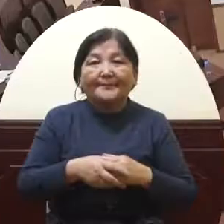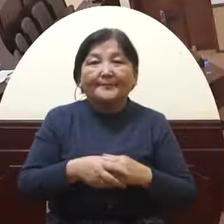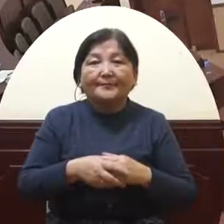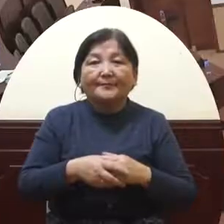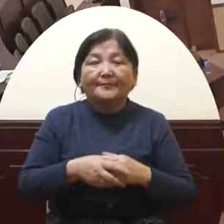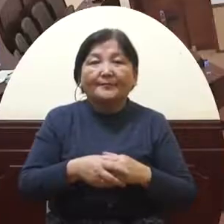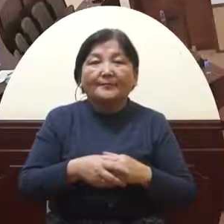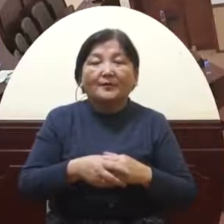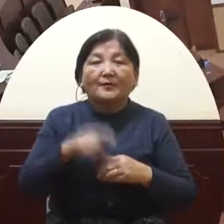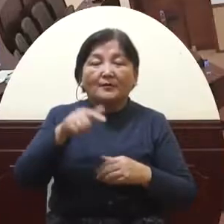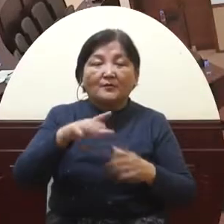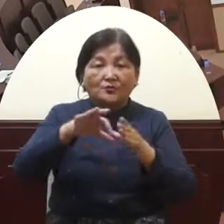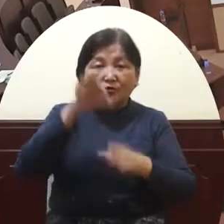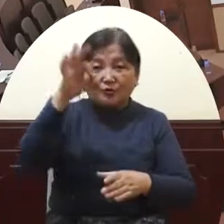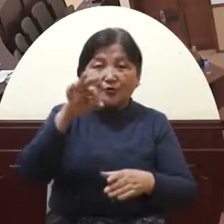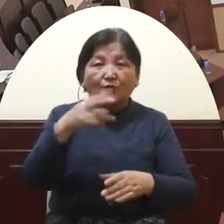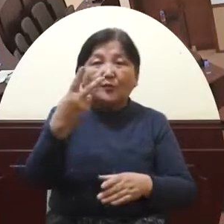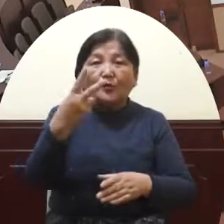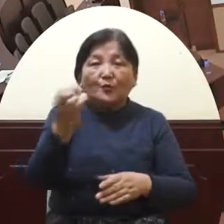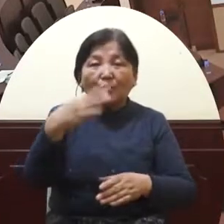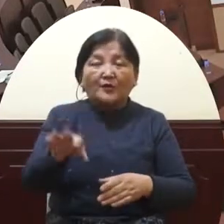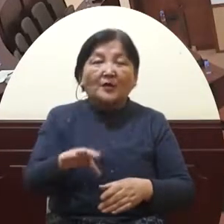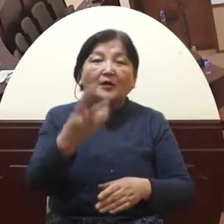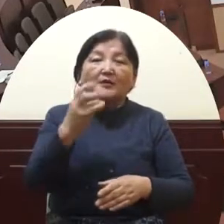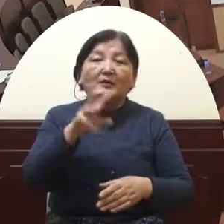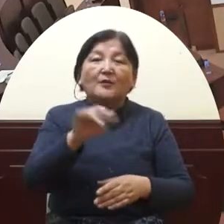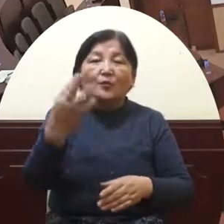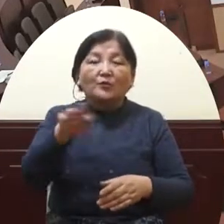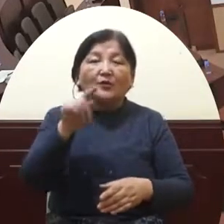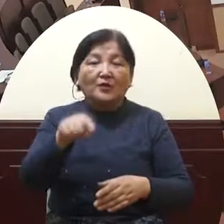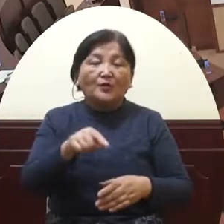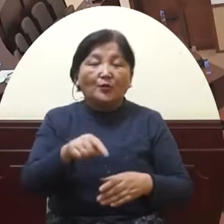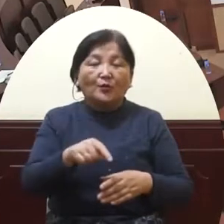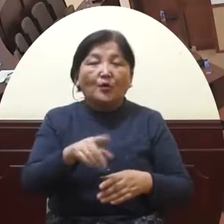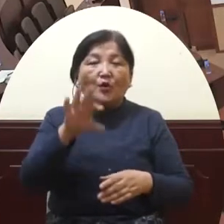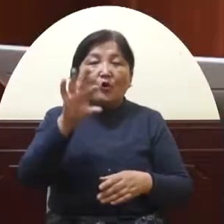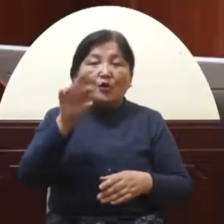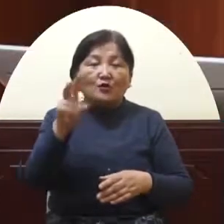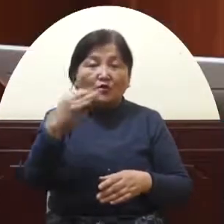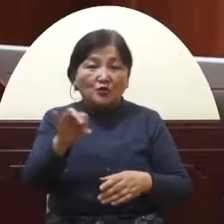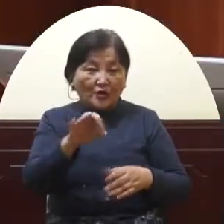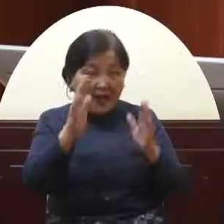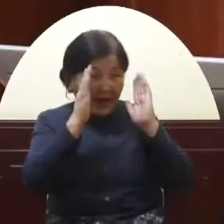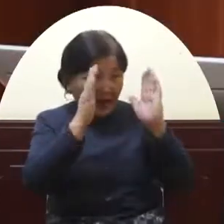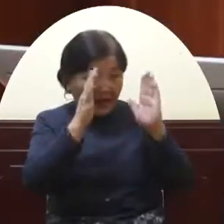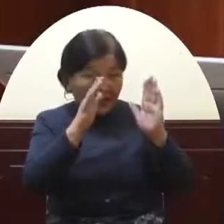Тэгэхээр би бол одоо энэ сонгуулийн үеэр улс төрийн намуудтай холбоотой энэ асуудлууд бол их чухал онцгой бидний анхаарах асуудал юм